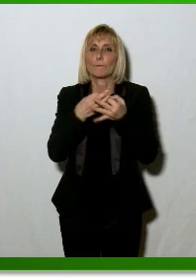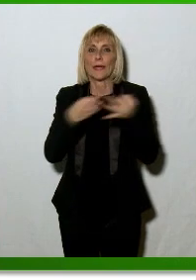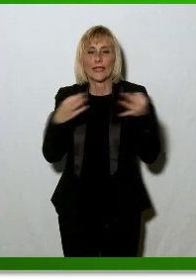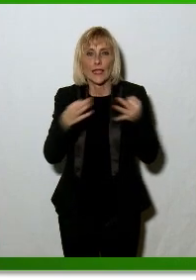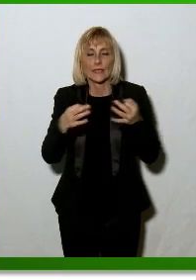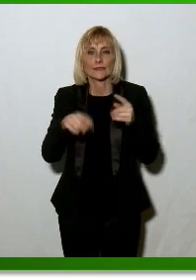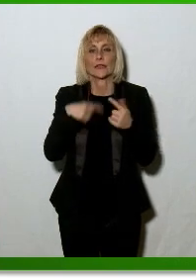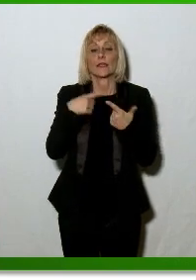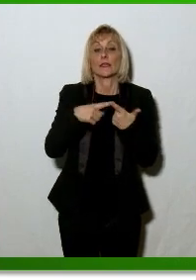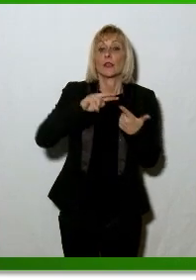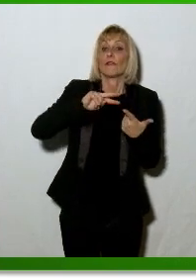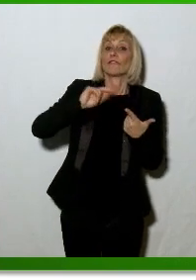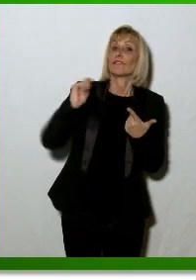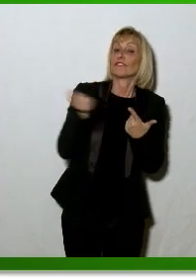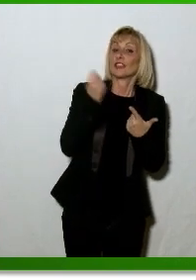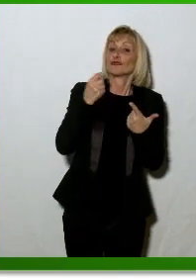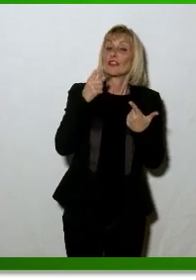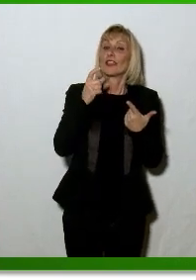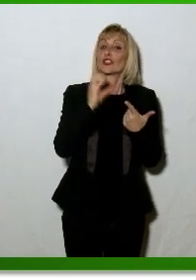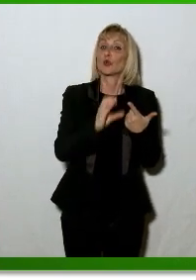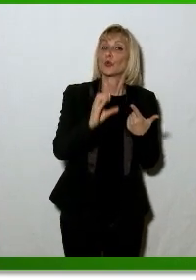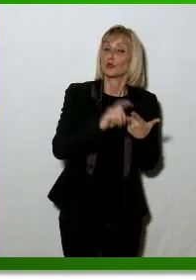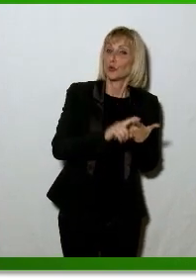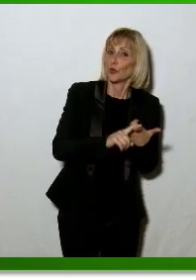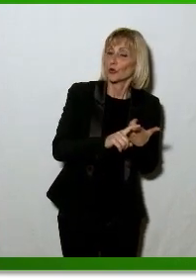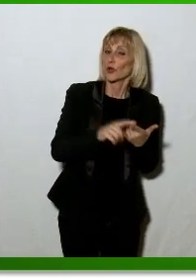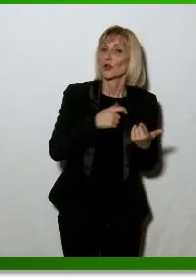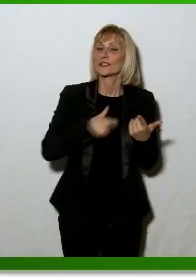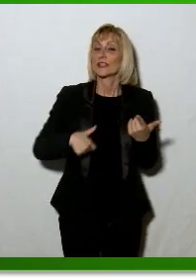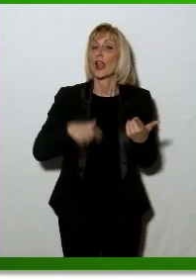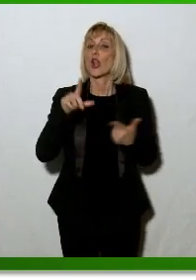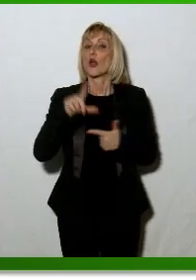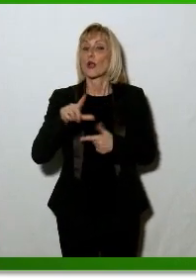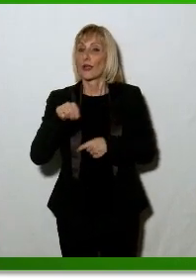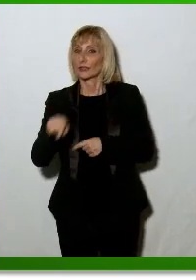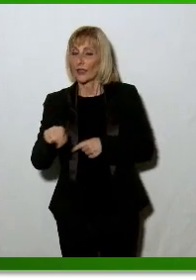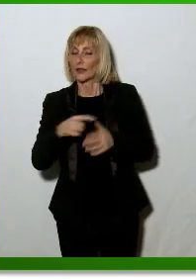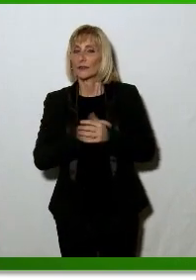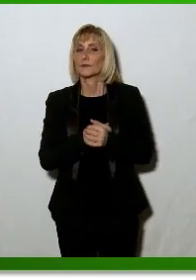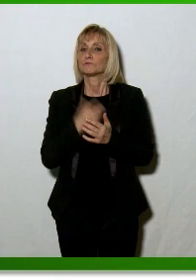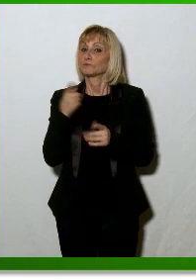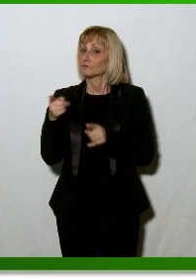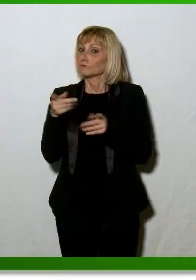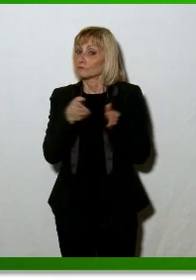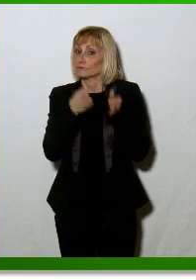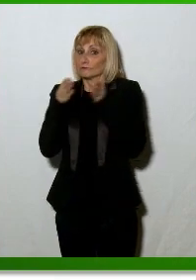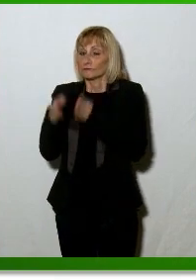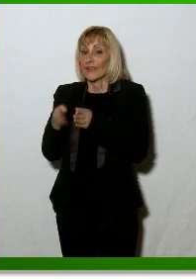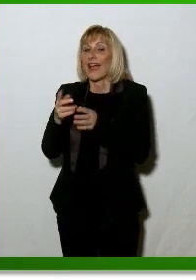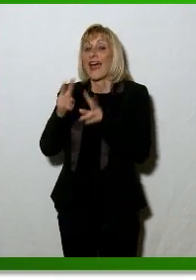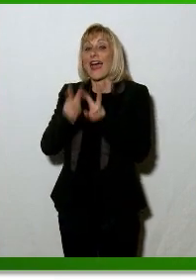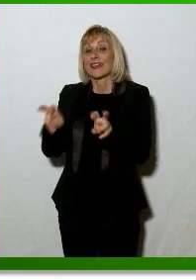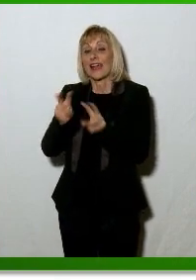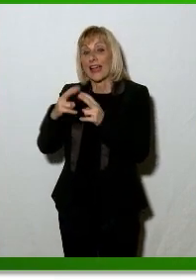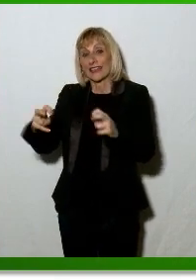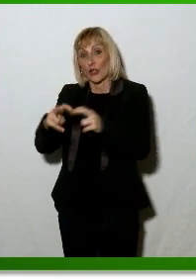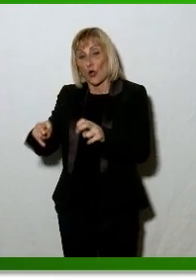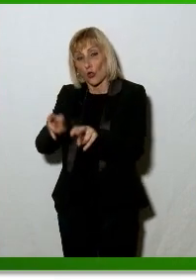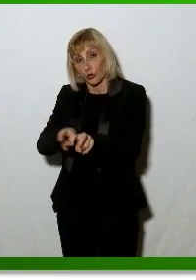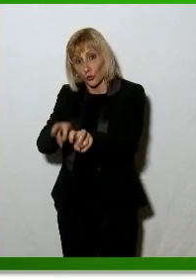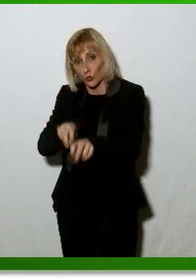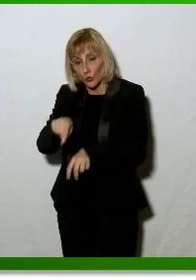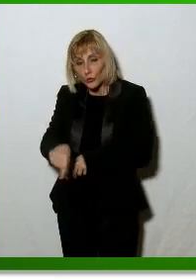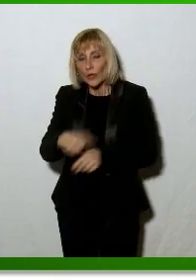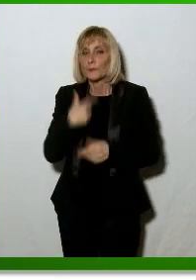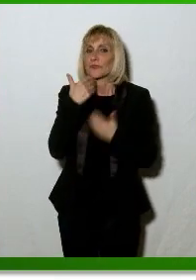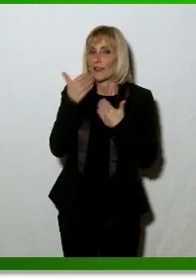vicesindaco di Chiuduno Stefano Locatelli che invece interverrà nel Panel sull'agricoltura Grazie Roberto Pella per il lavoro